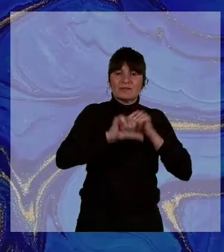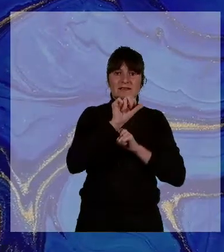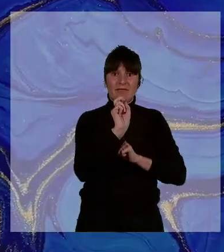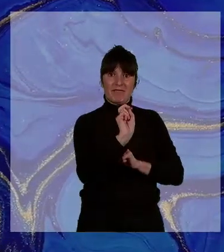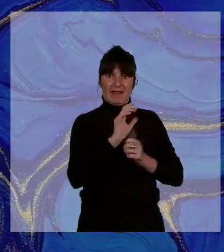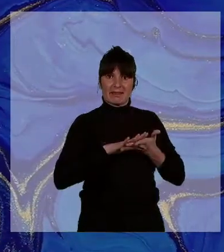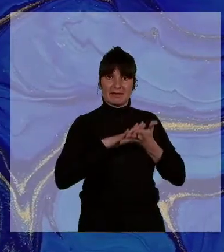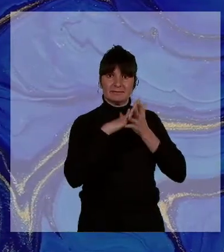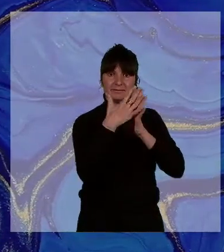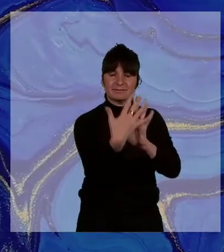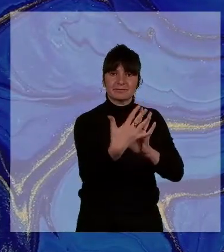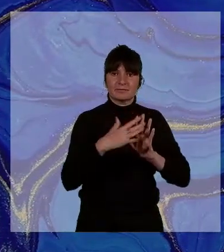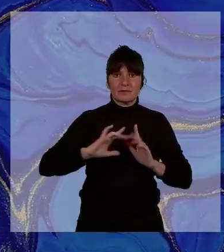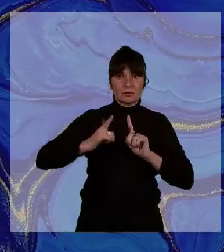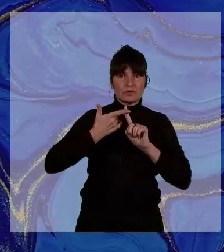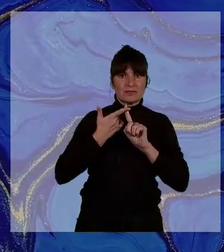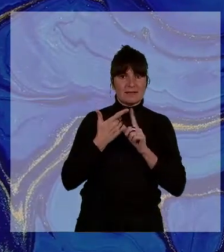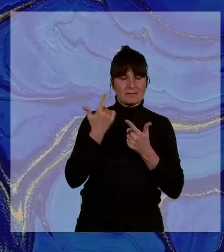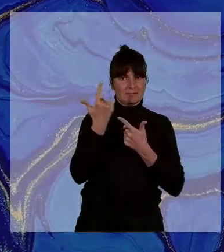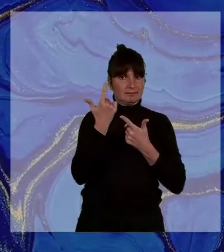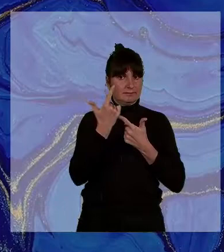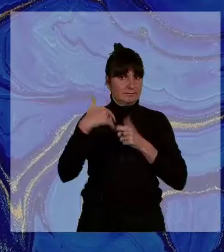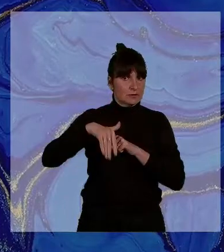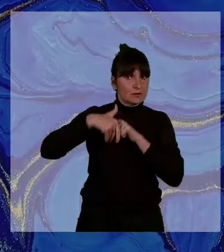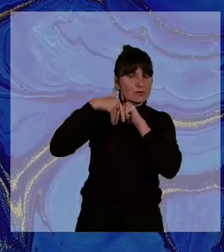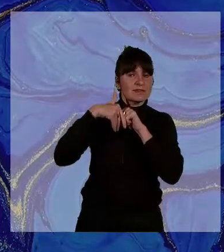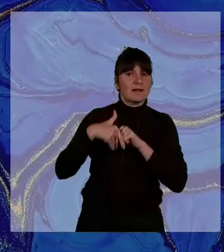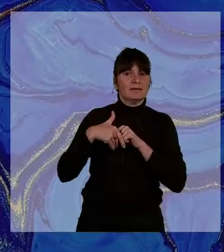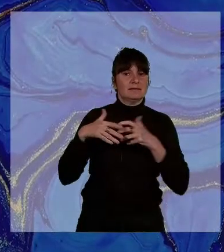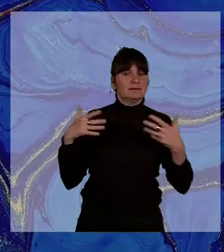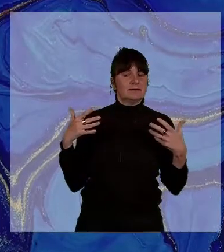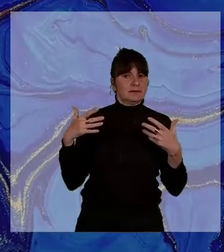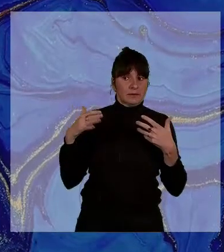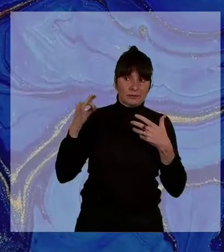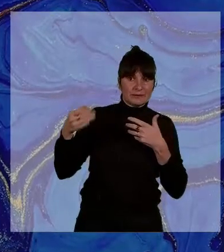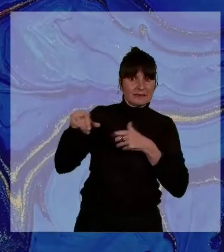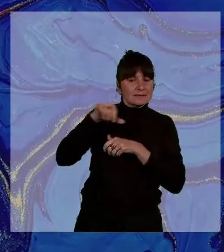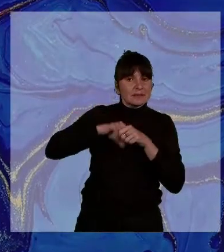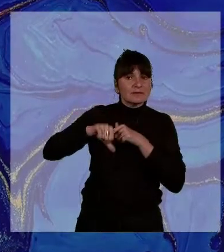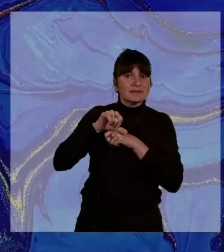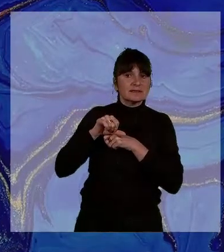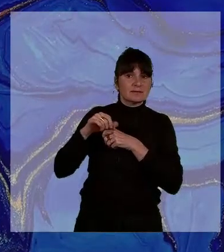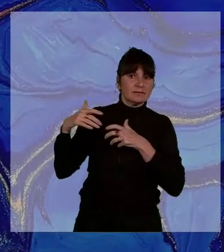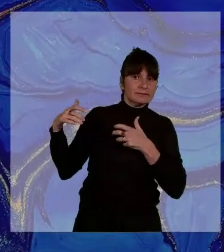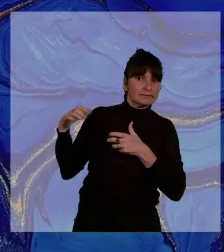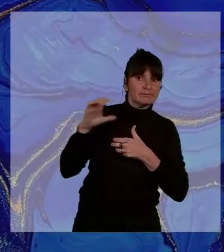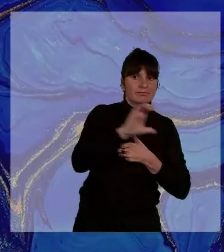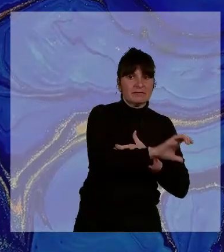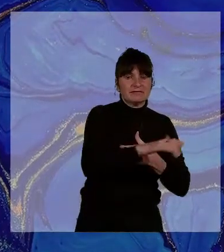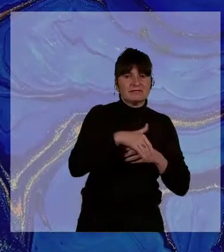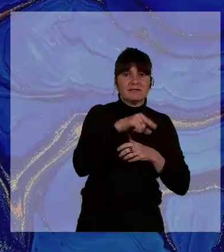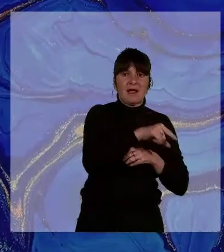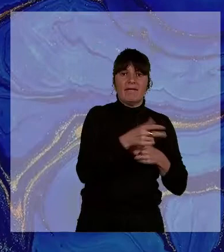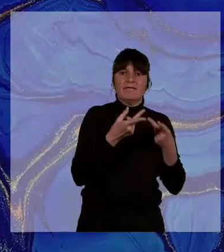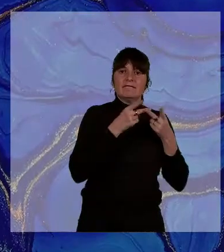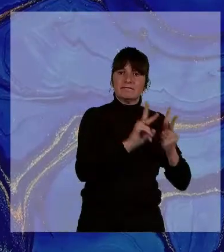Deuxièmement, le soutien doit aller directement aux villes durables. Trois, les